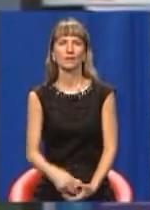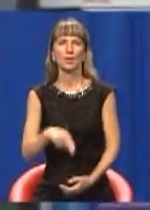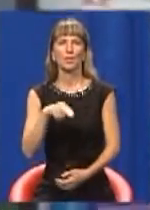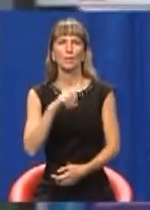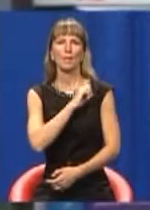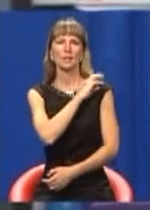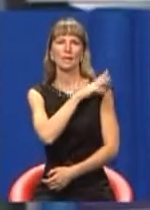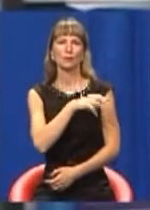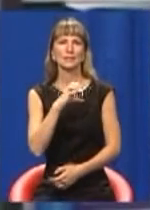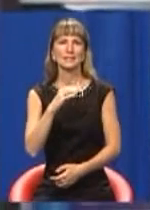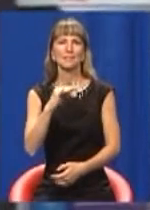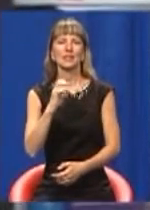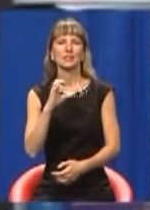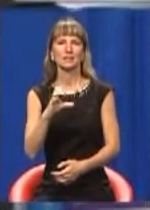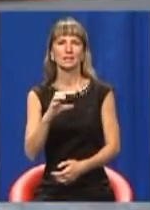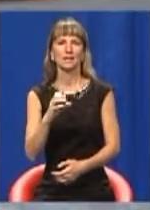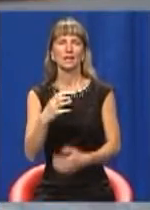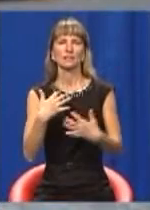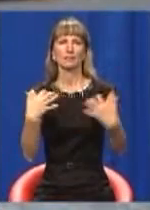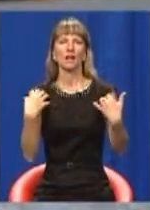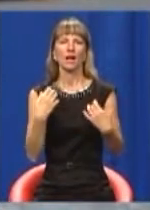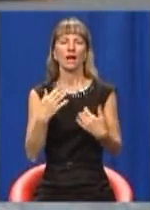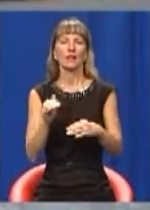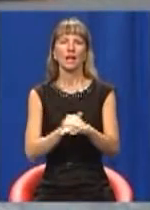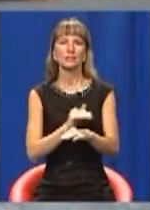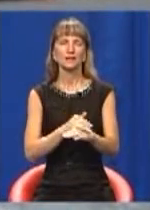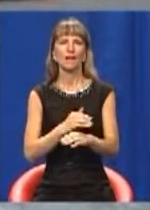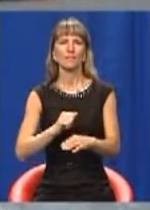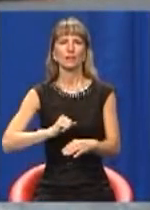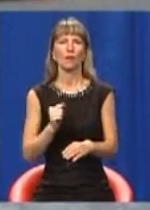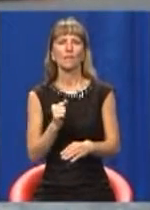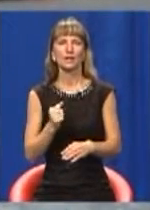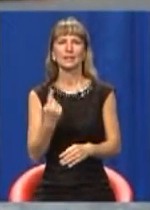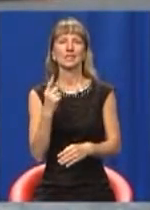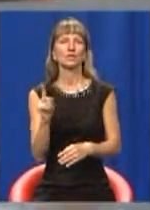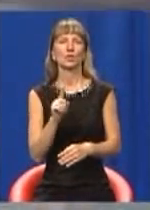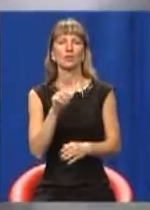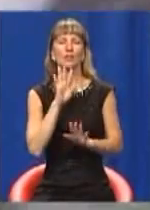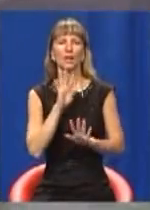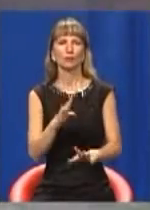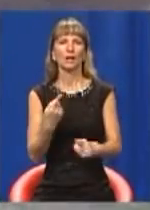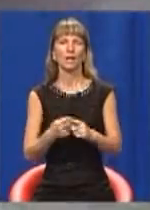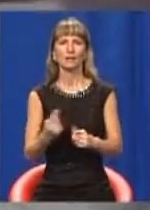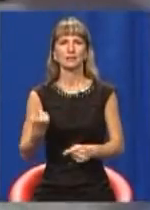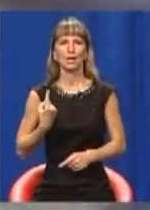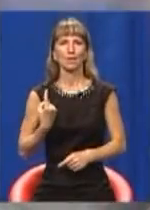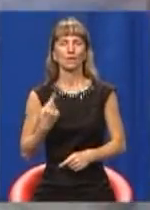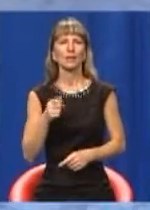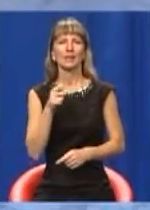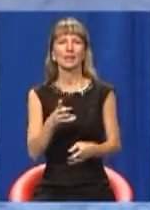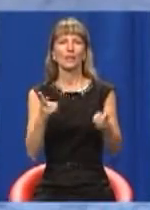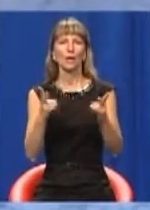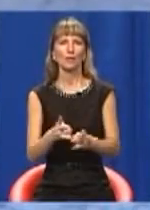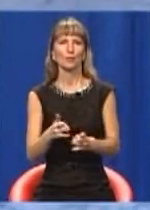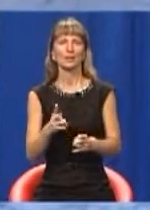Петербурзький сфінкс – тварина ласкава, миролюбна і доволі товариська. Єдине, що вона не любить, так це самотність. Їй необхідно